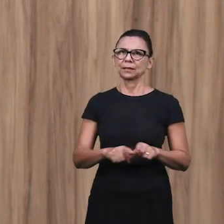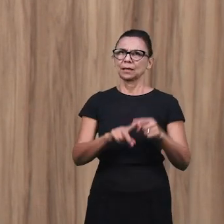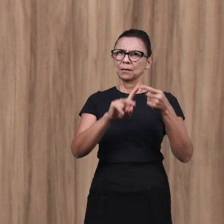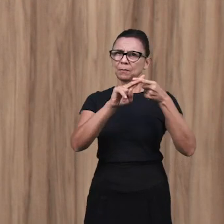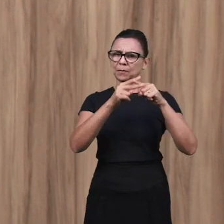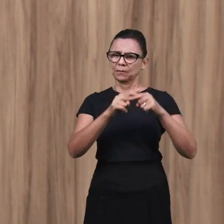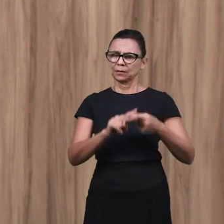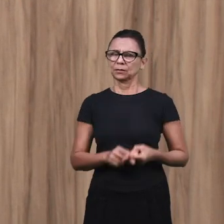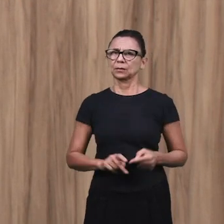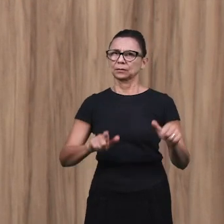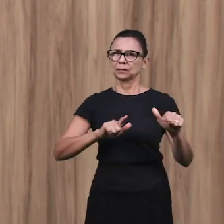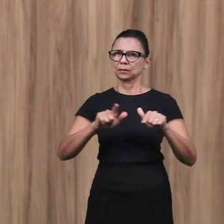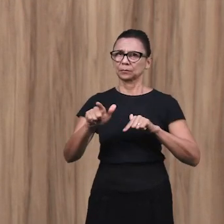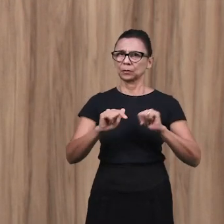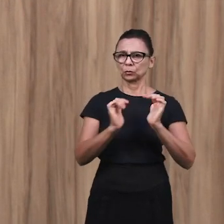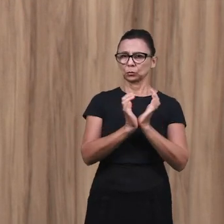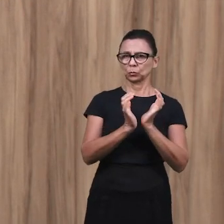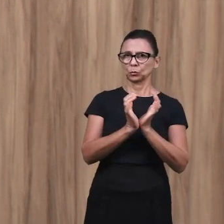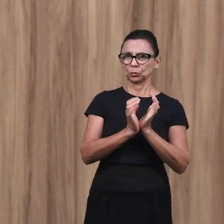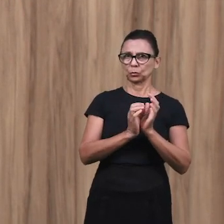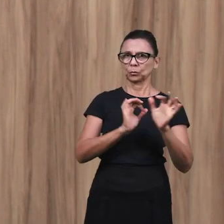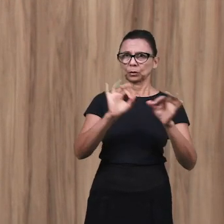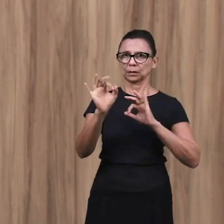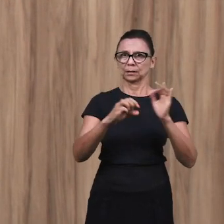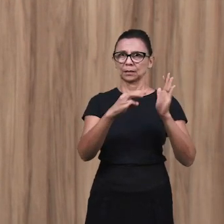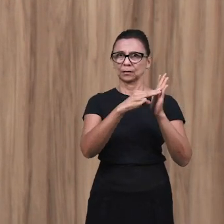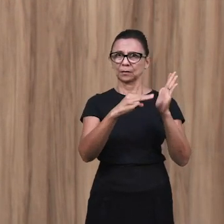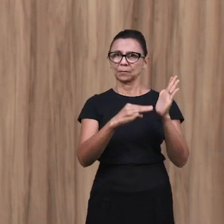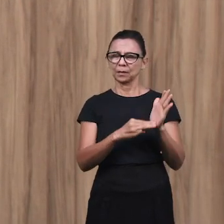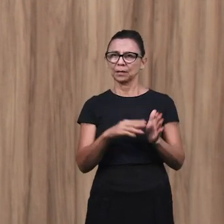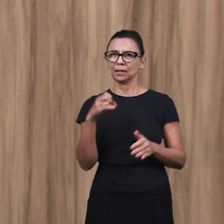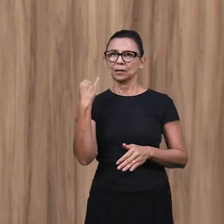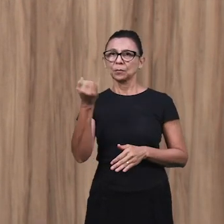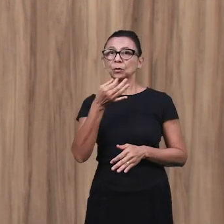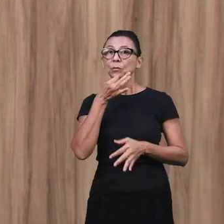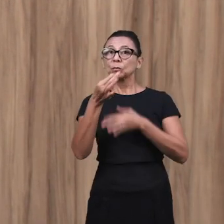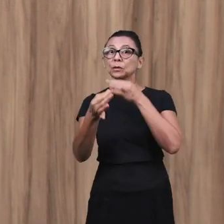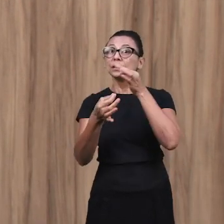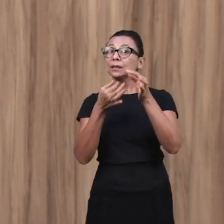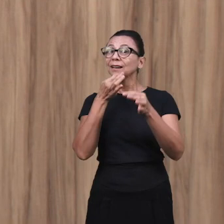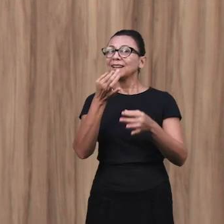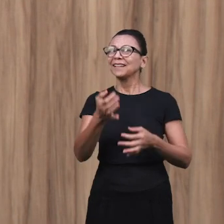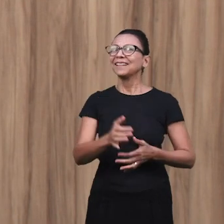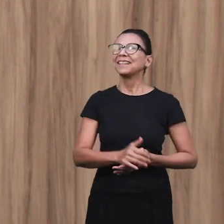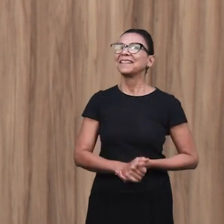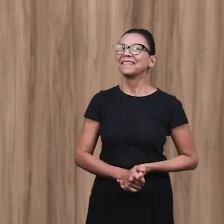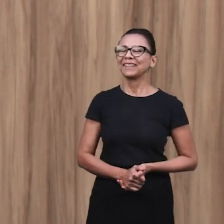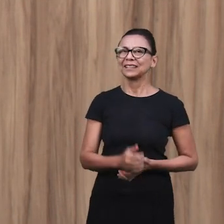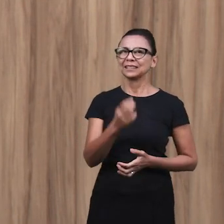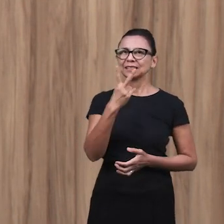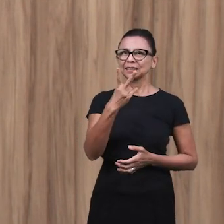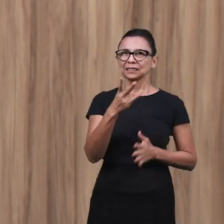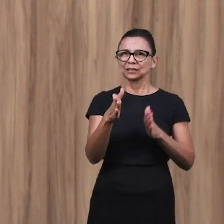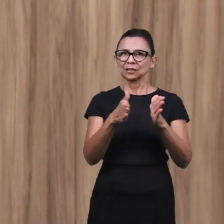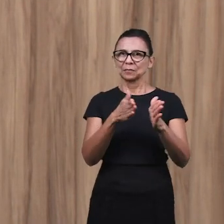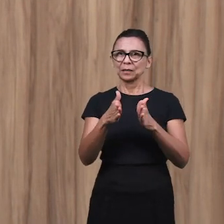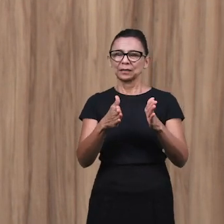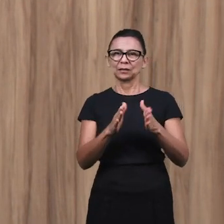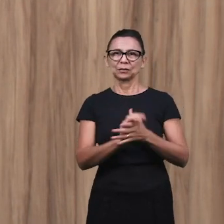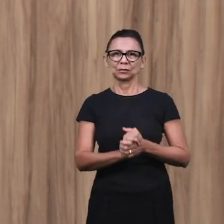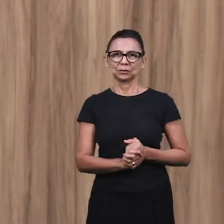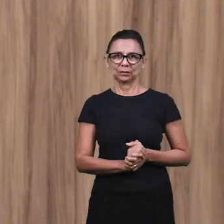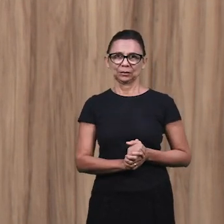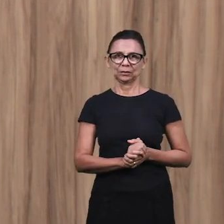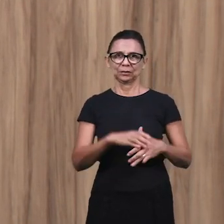de ce groupe, nous comptons avec votre retour à propos des contributions de ces 2 épisodes de jouer pendant les